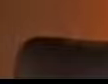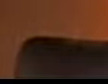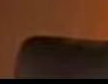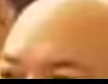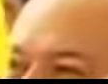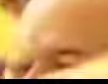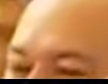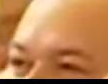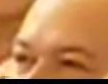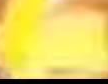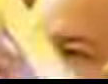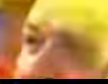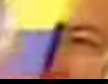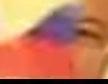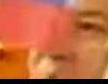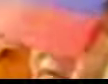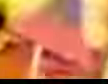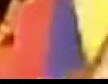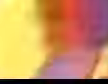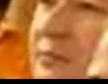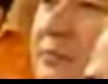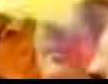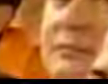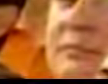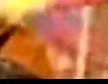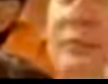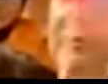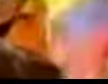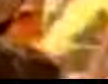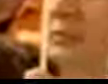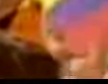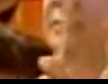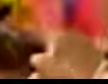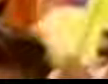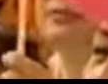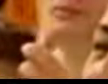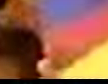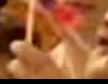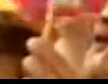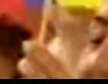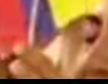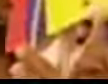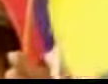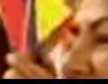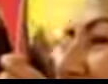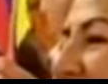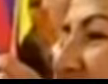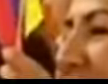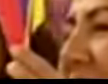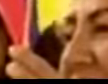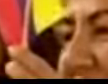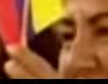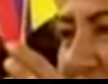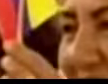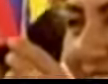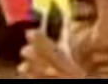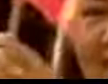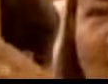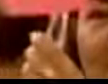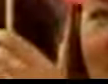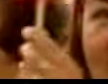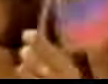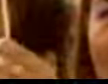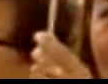waranga dolartami kijan kijan ministin nishpami chayshina uyachirka kipaman kanyukanchi yakta pushaka el rosario jazindaman mirirka